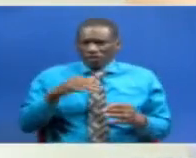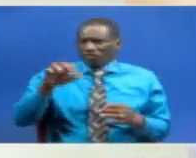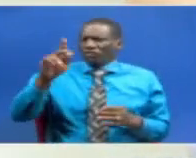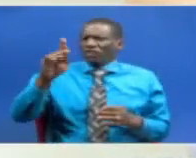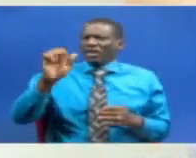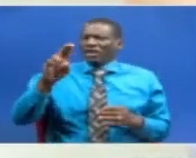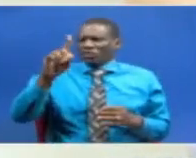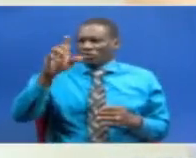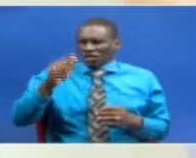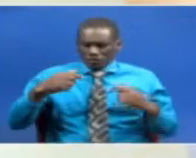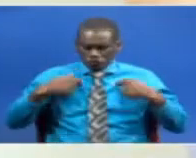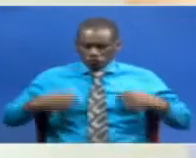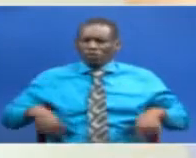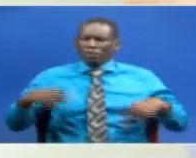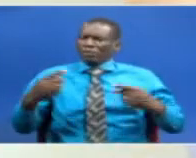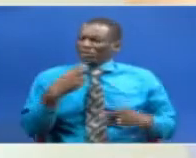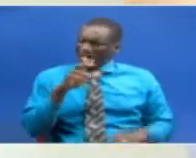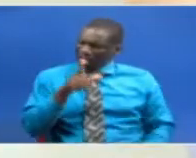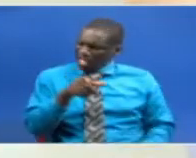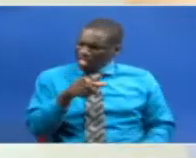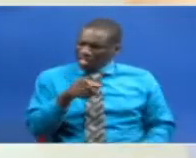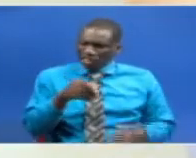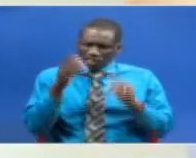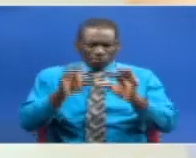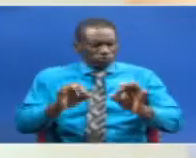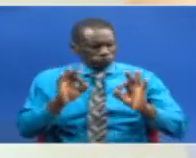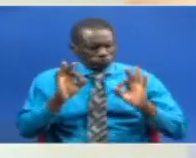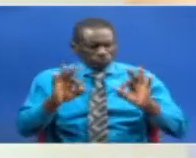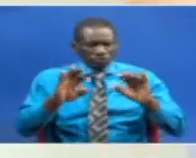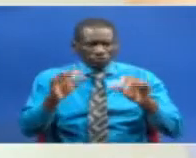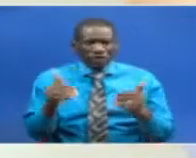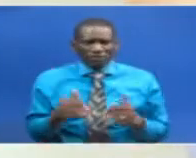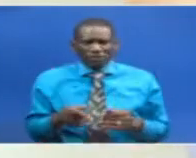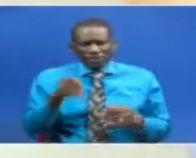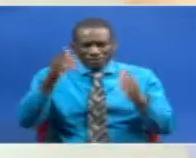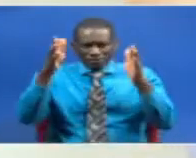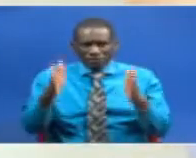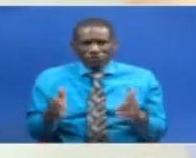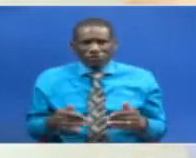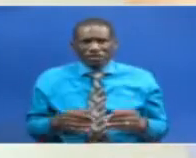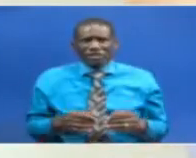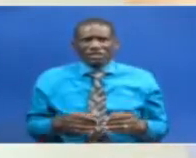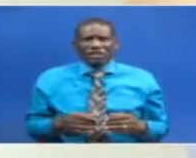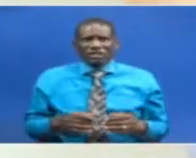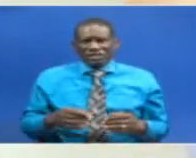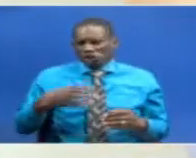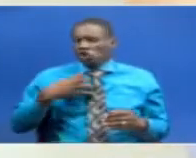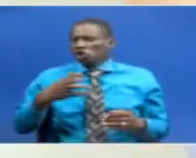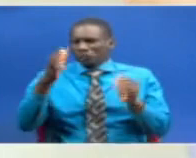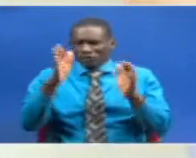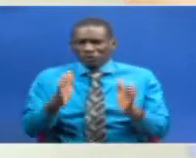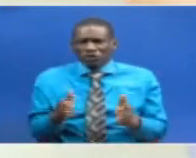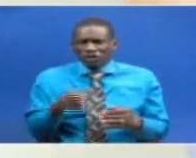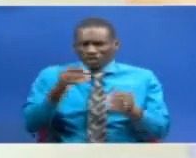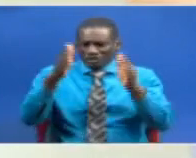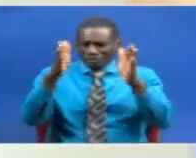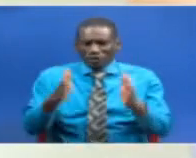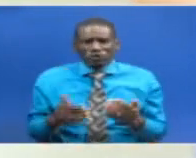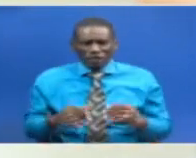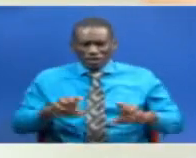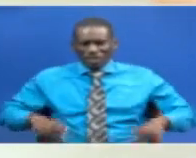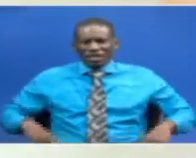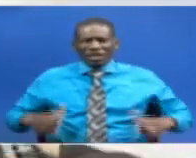watu wanakuchukulia, huyu jamaa ako vizuri, huyu jamaa ni mtu mwenye hela, huyu jamaa anaishi